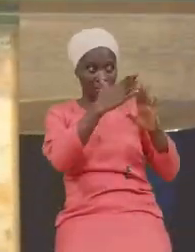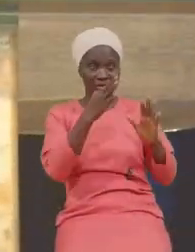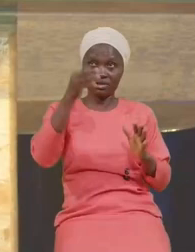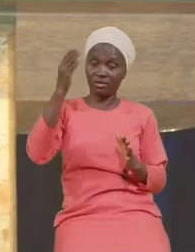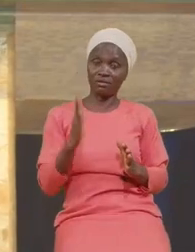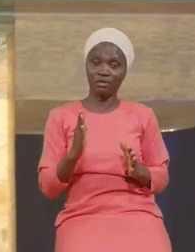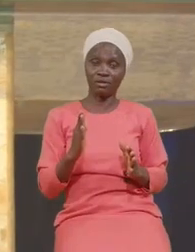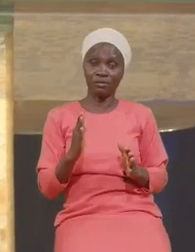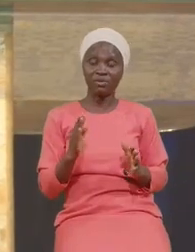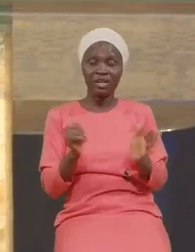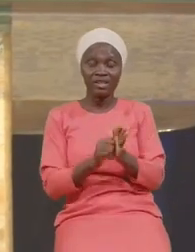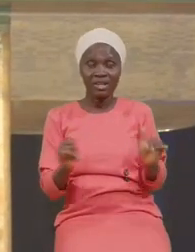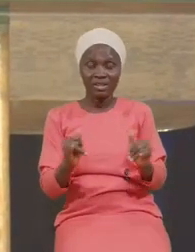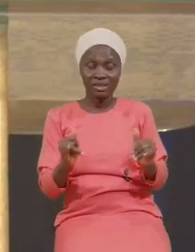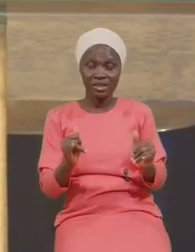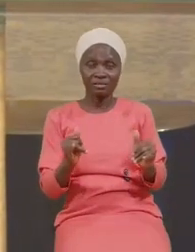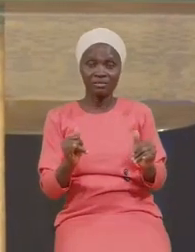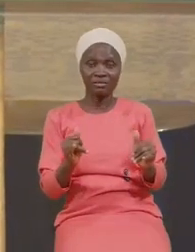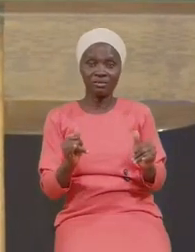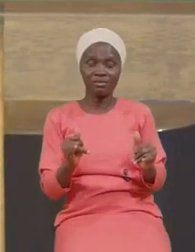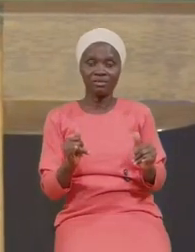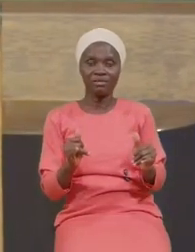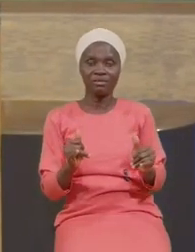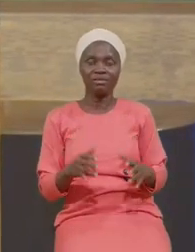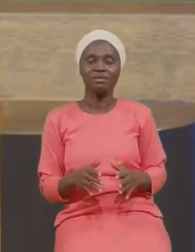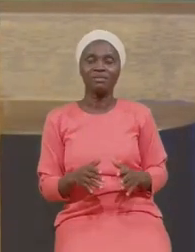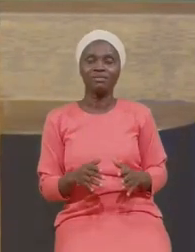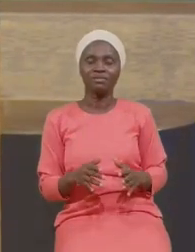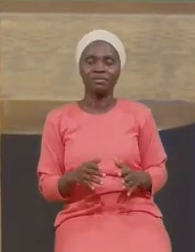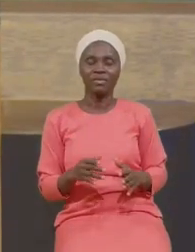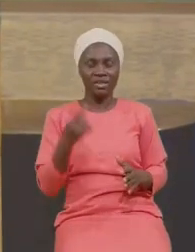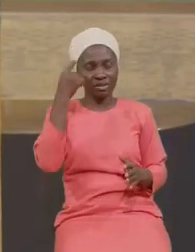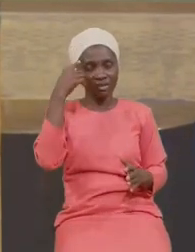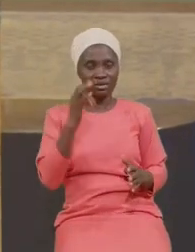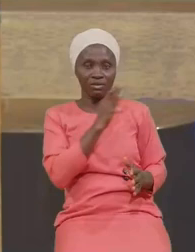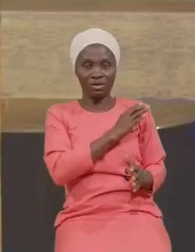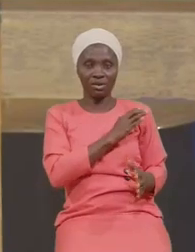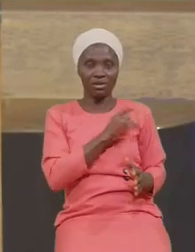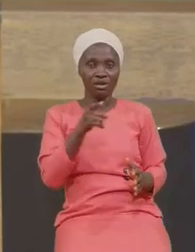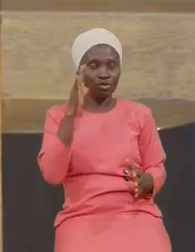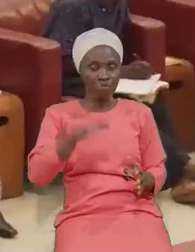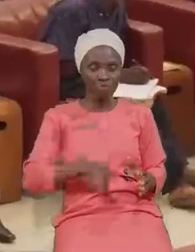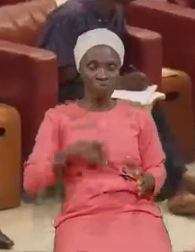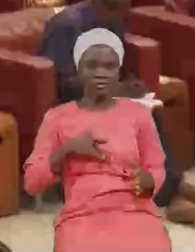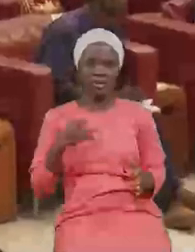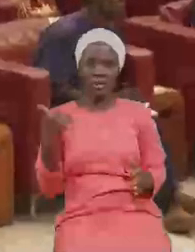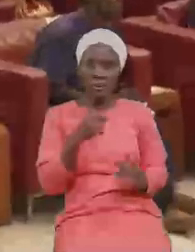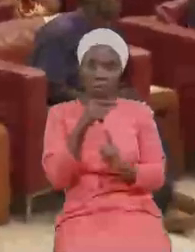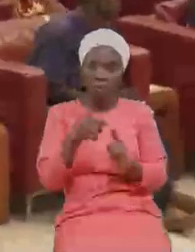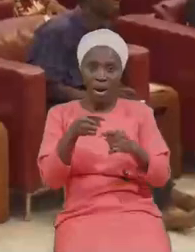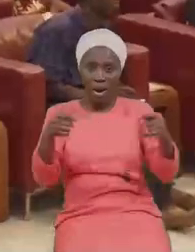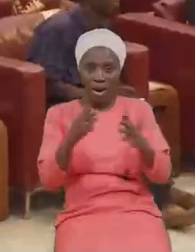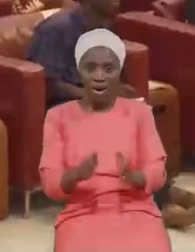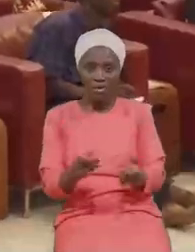caractère vous l'aurez lorsque l'ennemi se présente ou que vous soyez au nom de Jésus